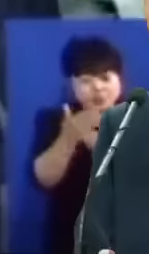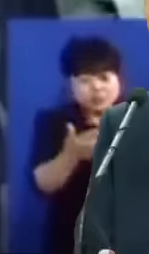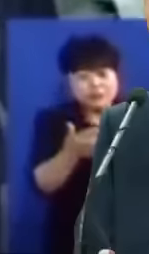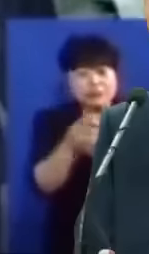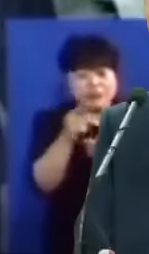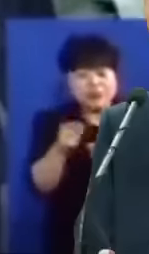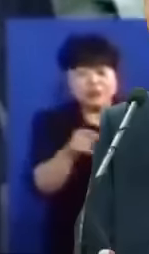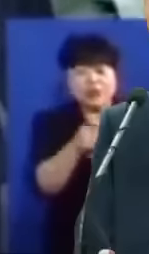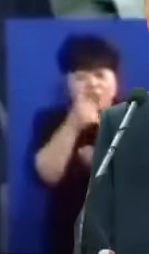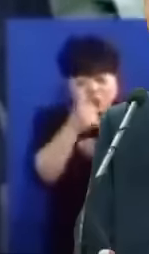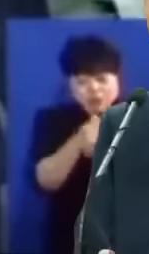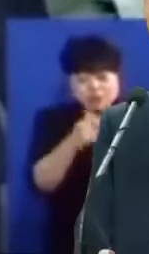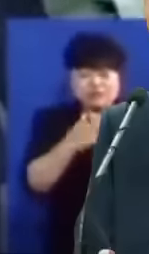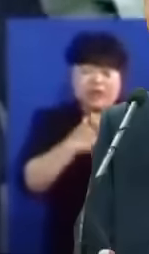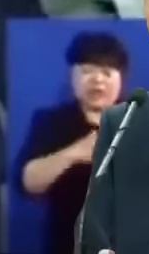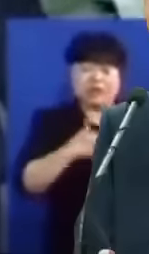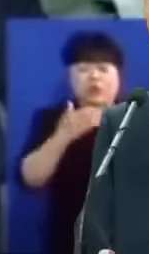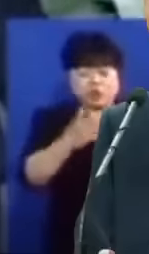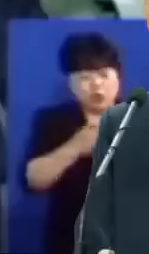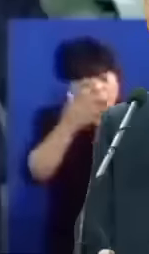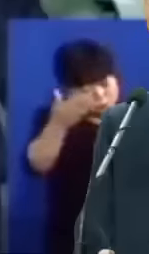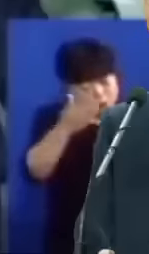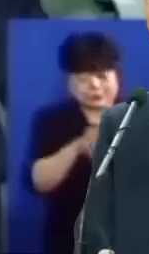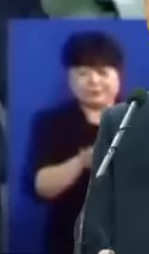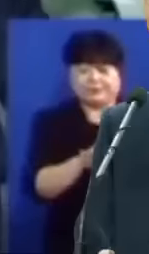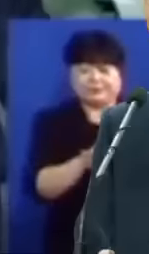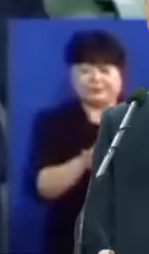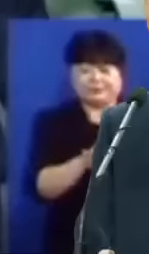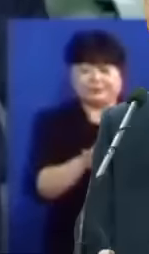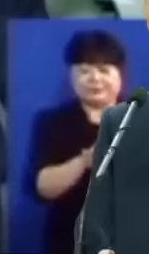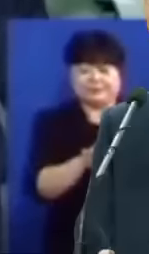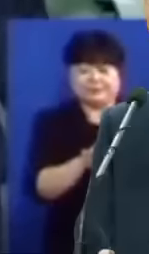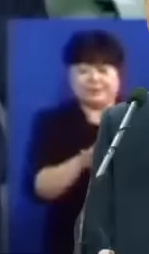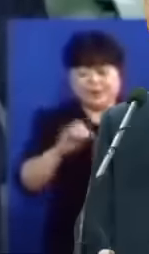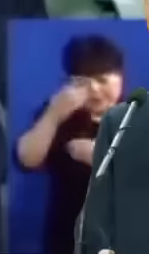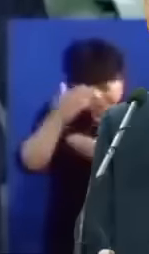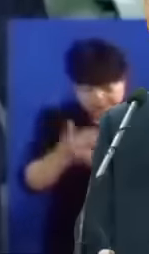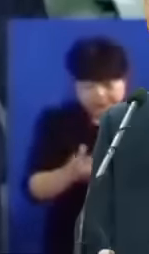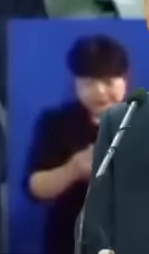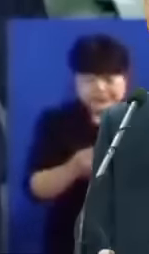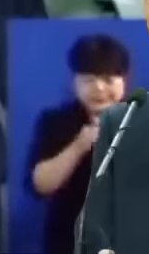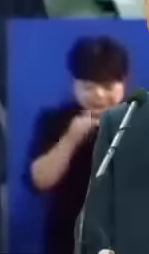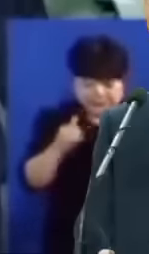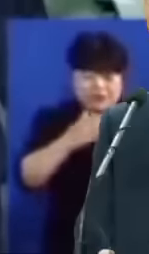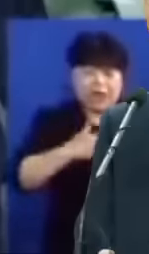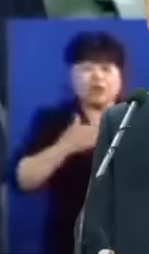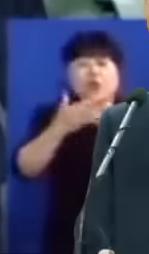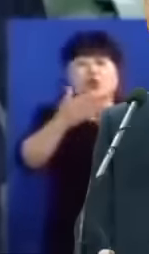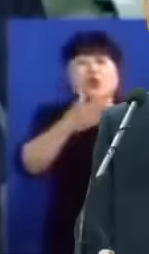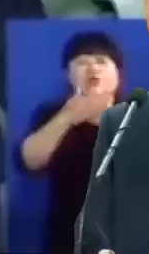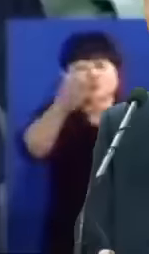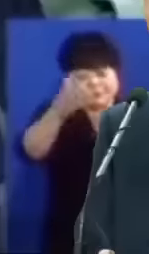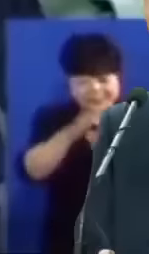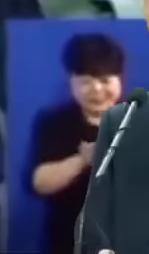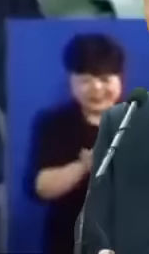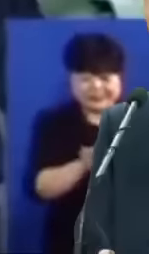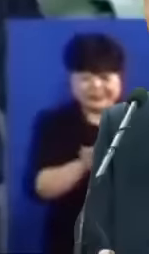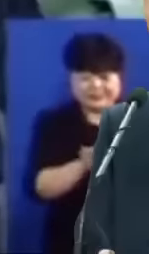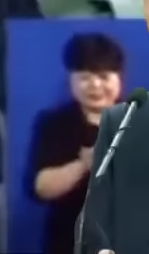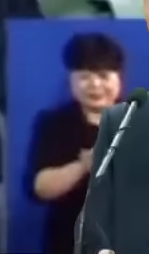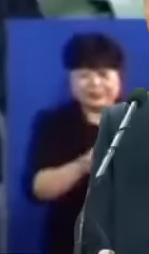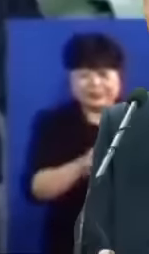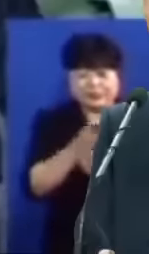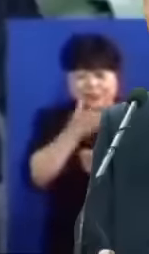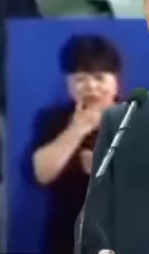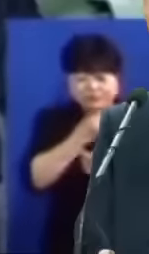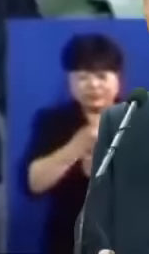것은 우리가 죄인인 줄 알고 도와주시는 것입니다. 부림받을 인생인 것을 알면서 도와주시는 것입니다.